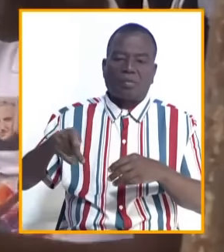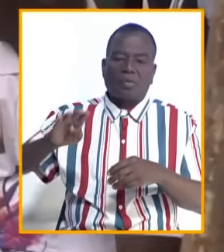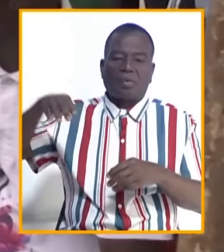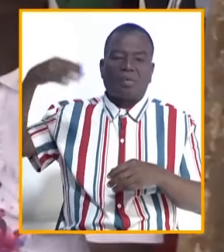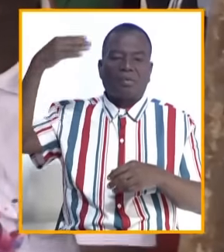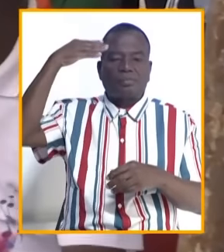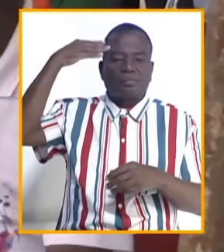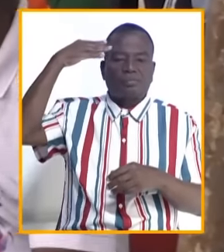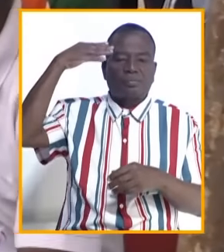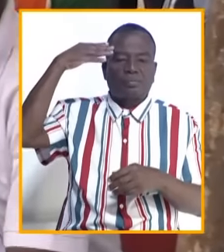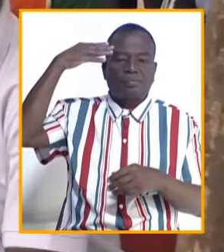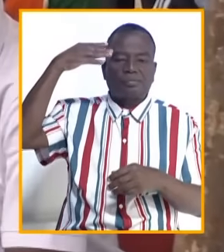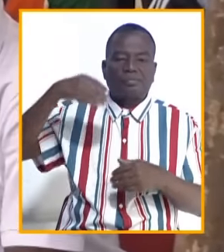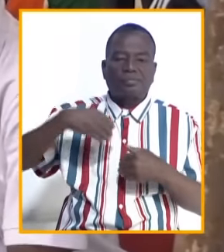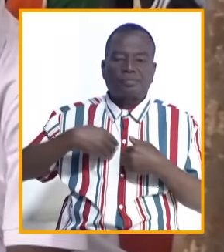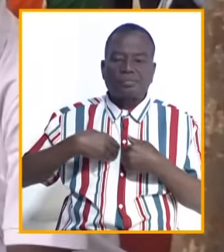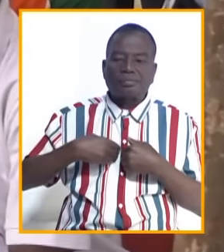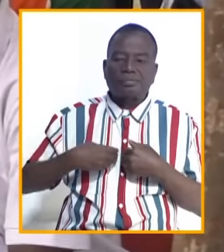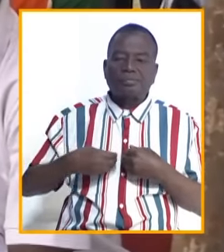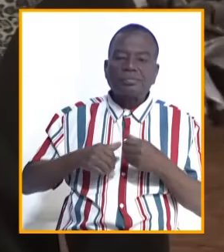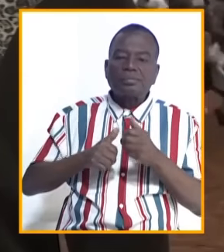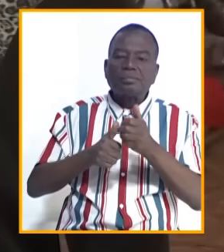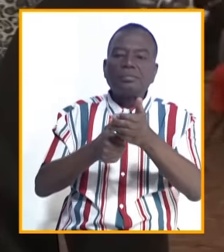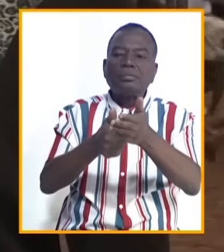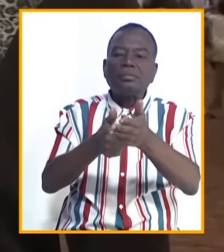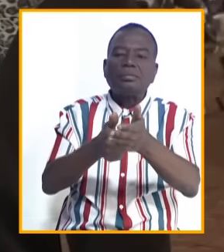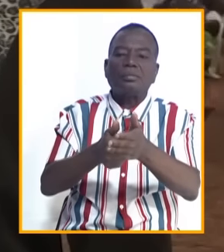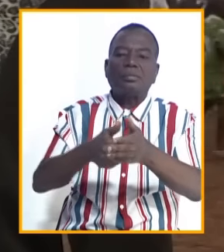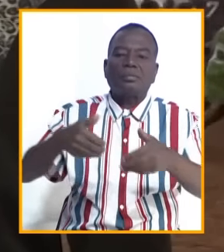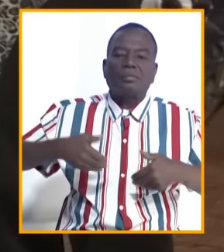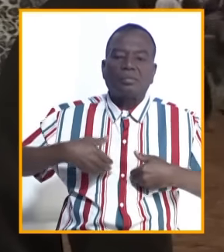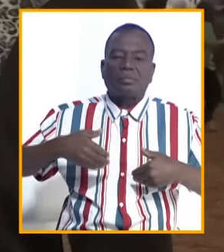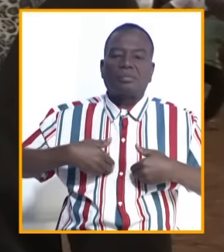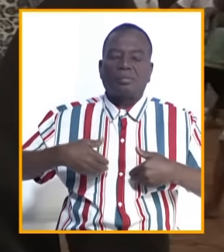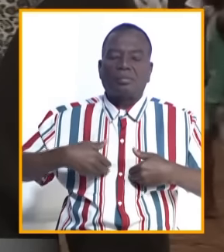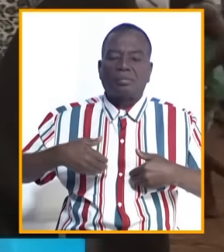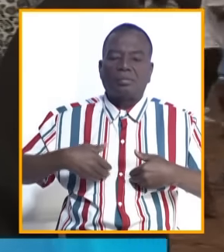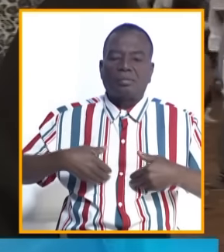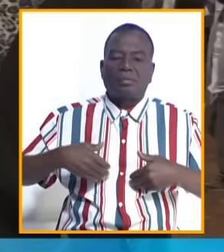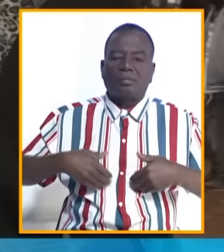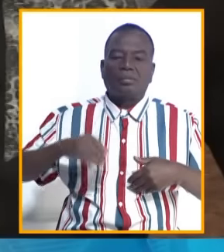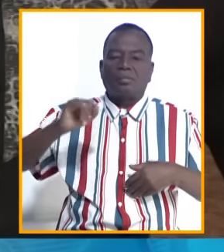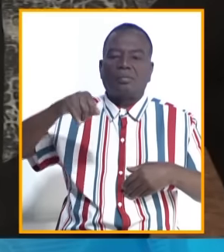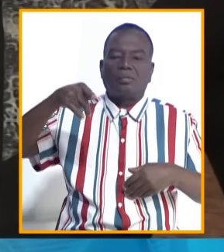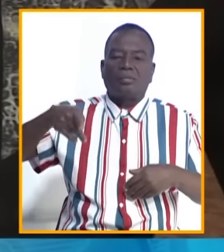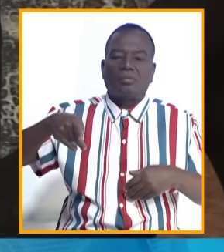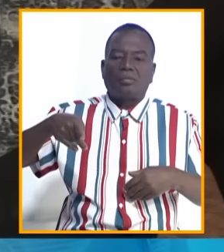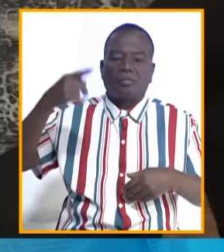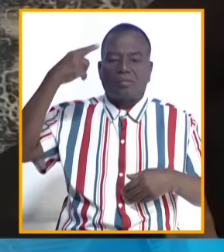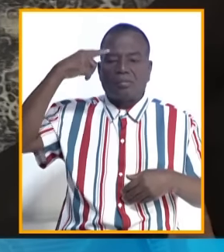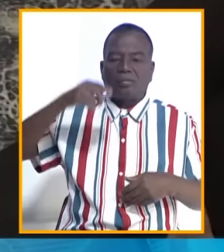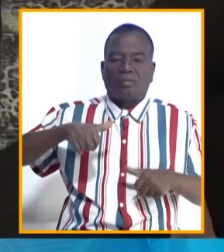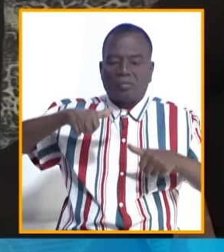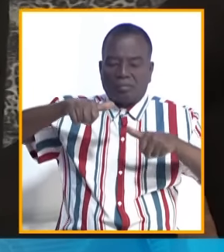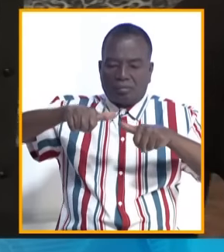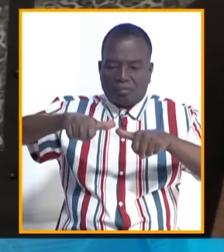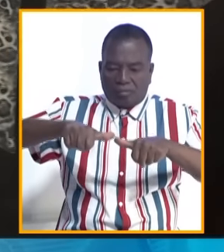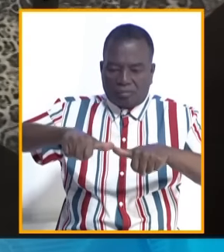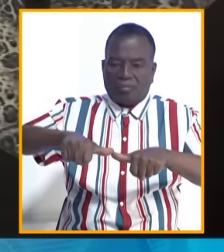également promouvoir les valeurs de paix et de vivre ensemble dans la commune de Yopougon. Le ministre Diawara Adama a